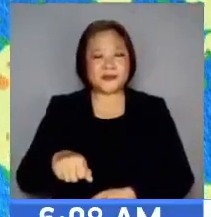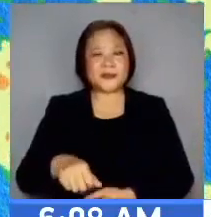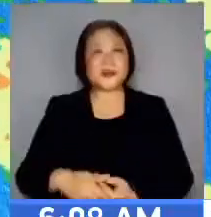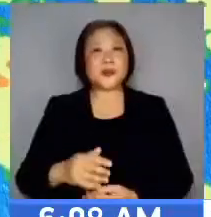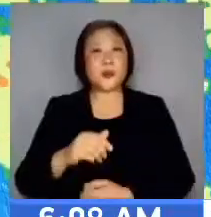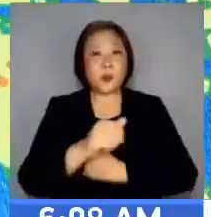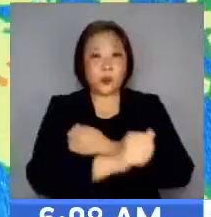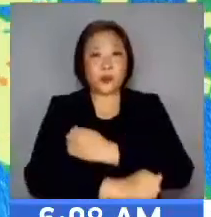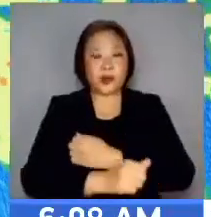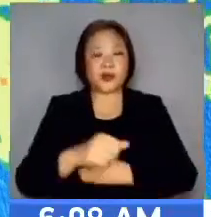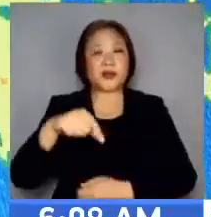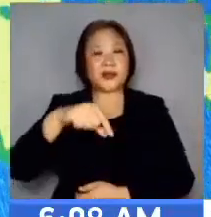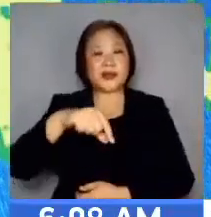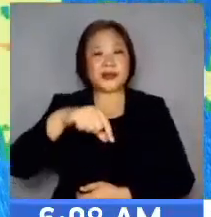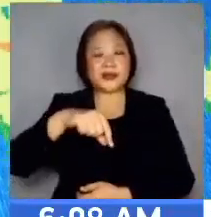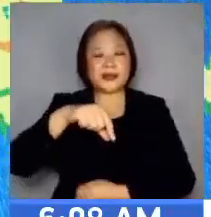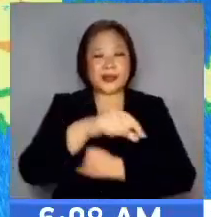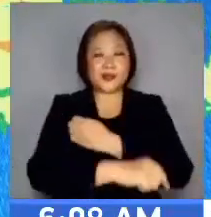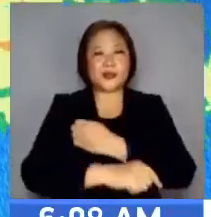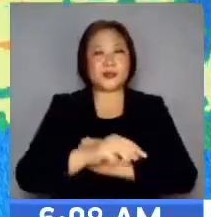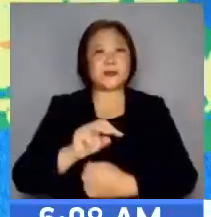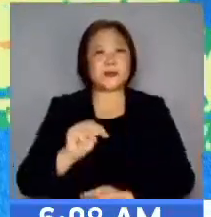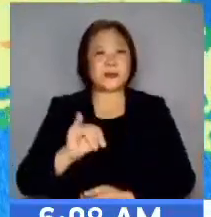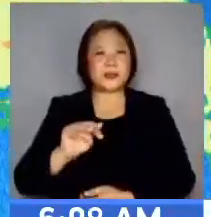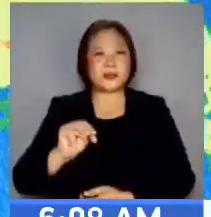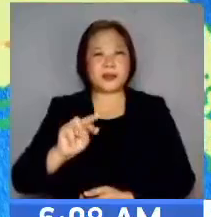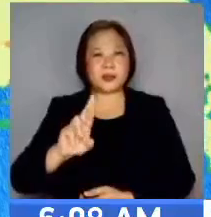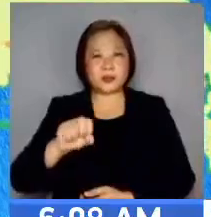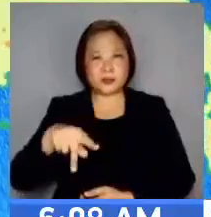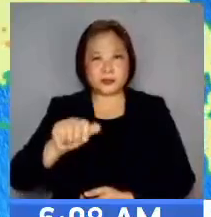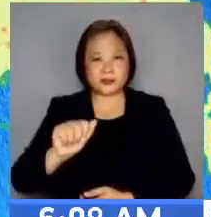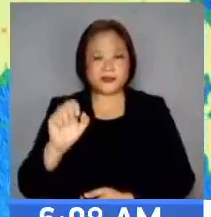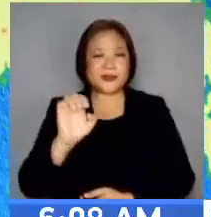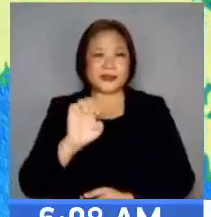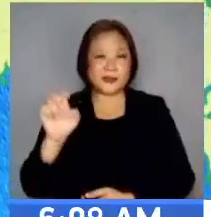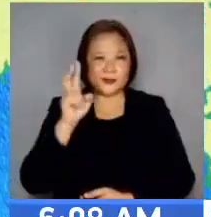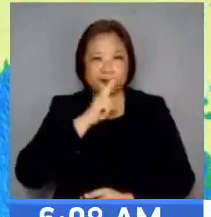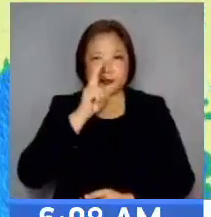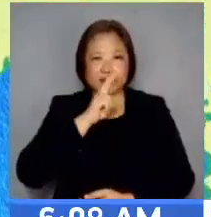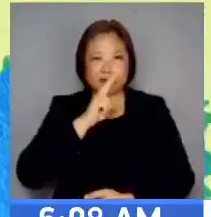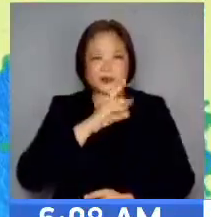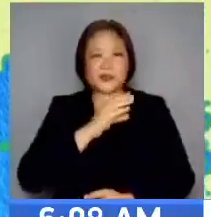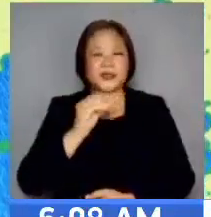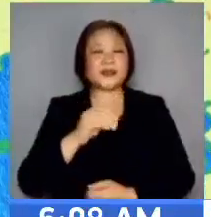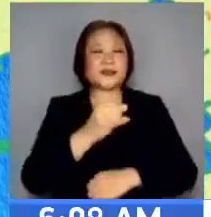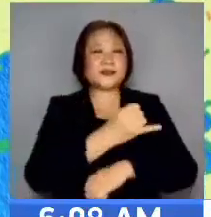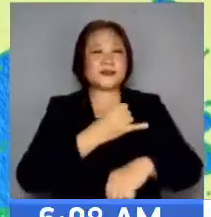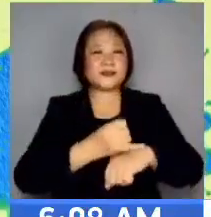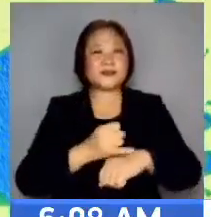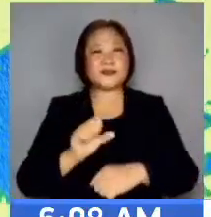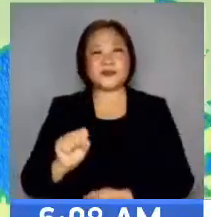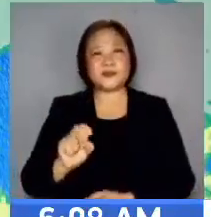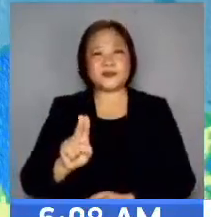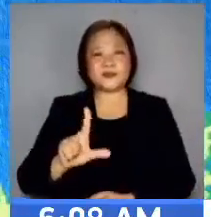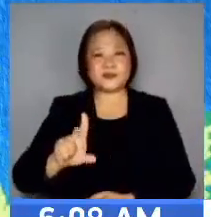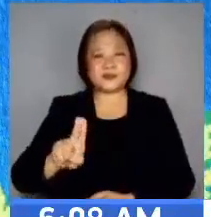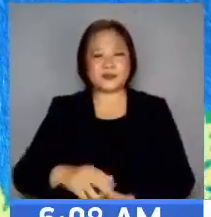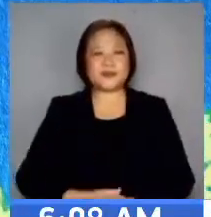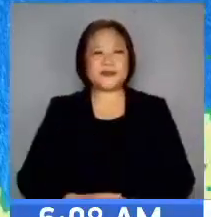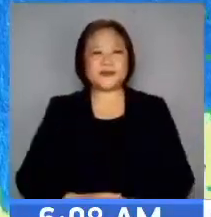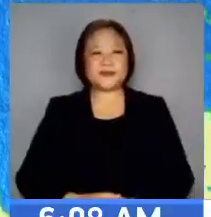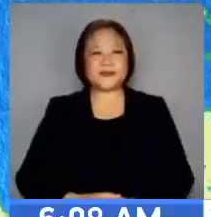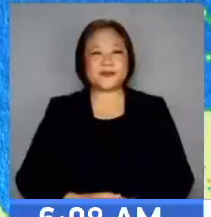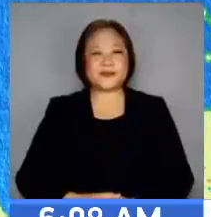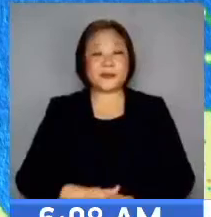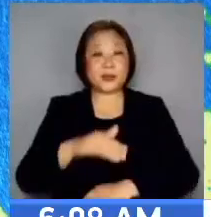Quezon, Mimaropa Region, Eastern Visayas at mga isla ng Sulu. Pagsapit naman ng hapon, asahan po ang ulan sa